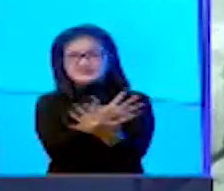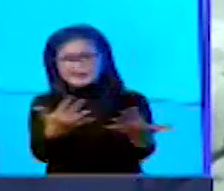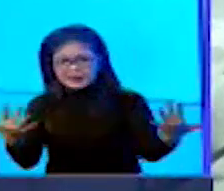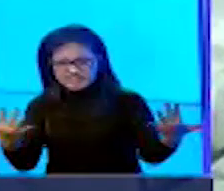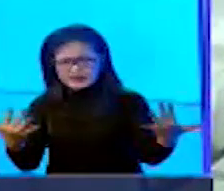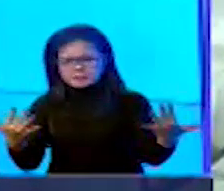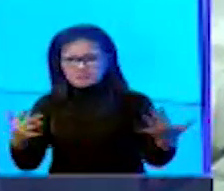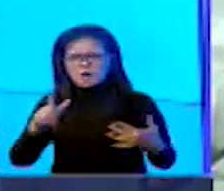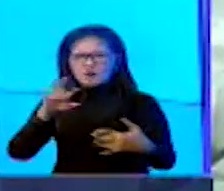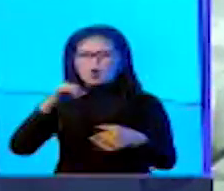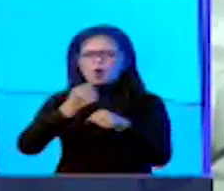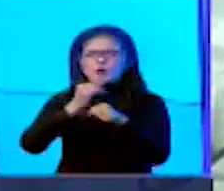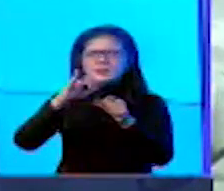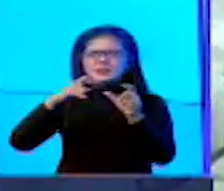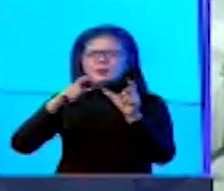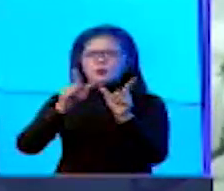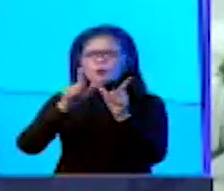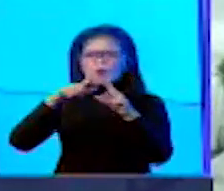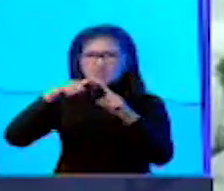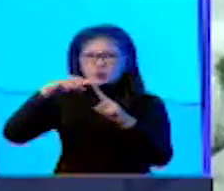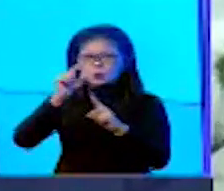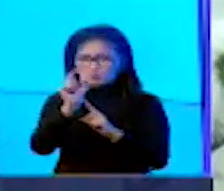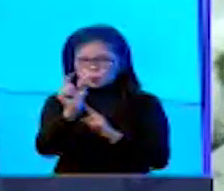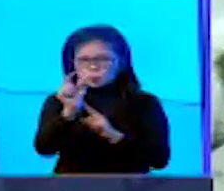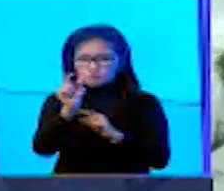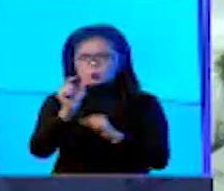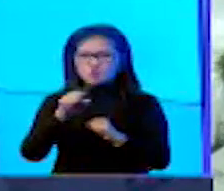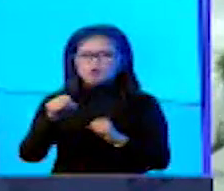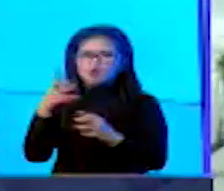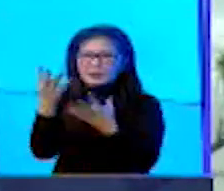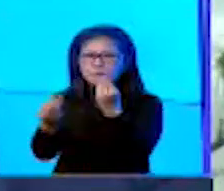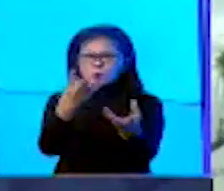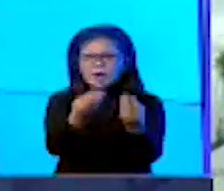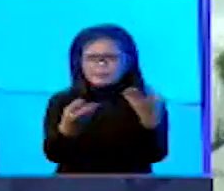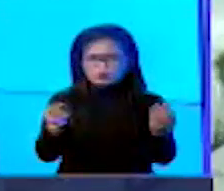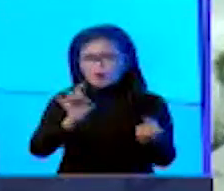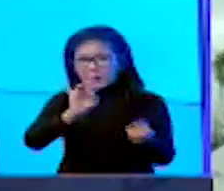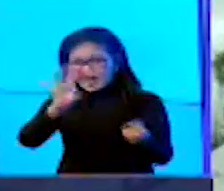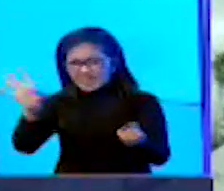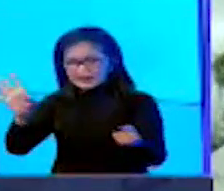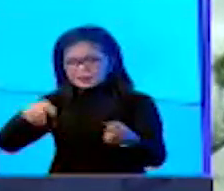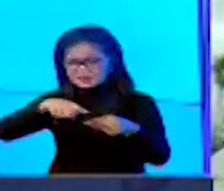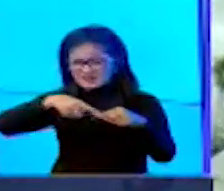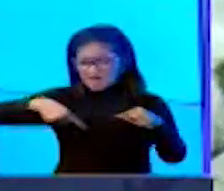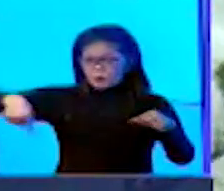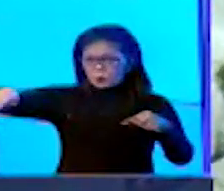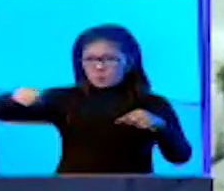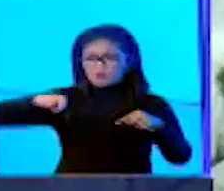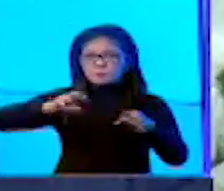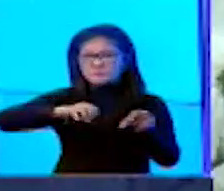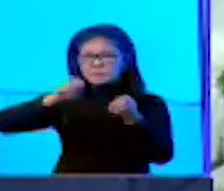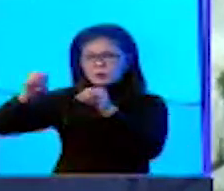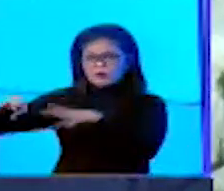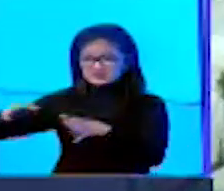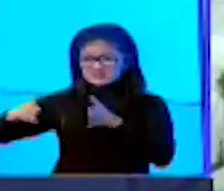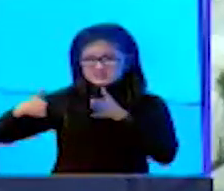Logowatu, Tangkil juga yang lainnya kaitannya dengan jalur evakuasi. Berhubung yang jalurnya PU